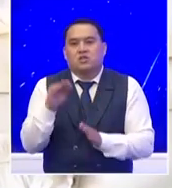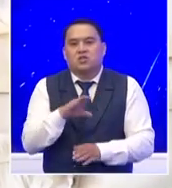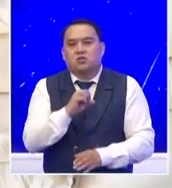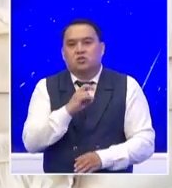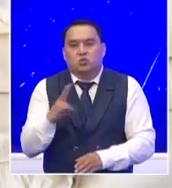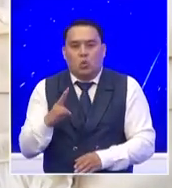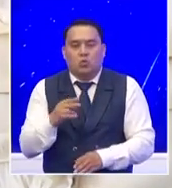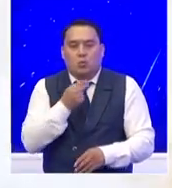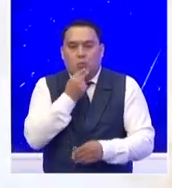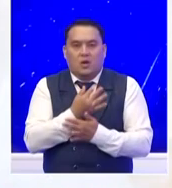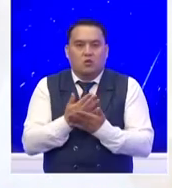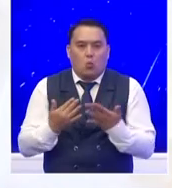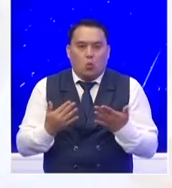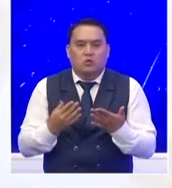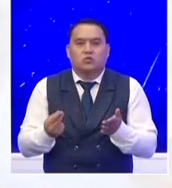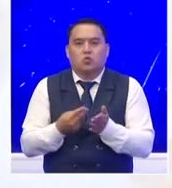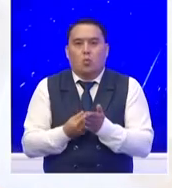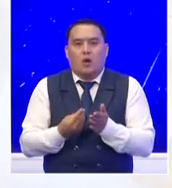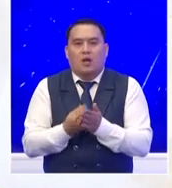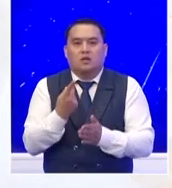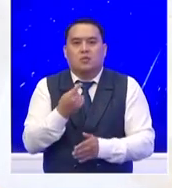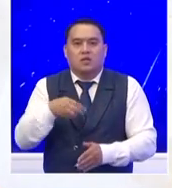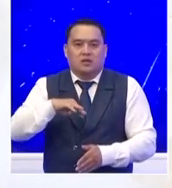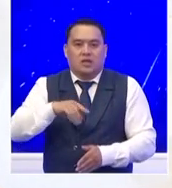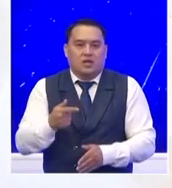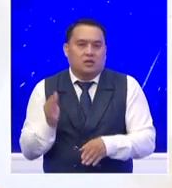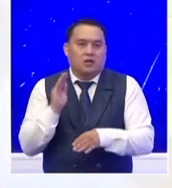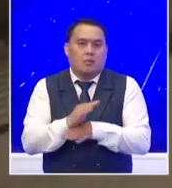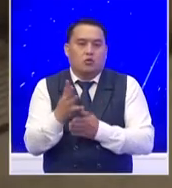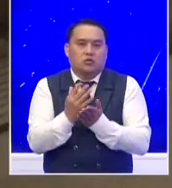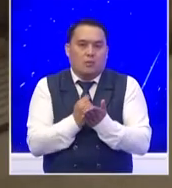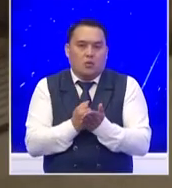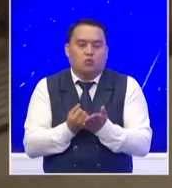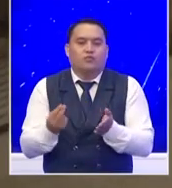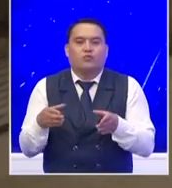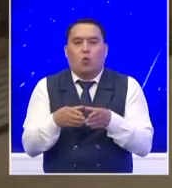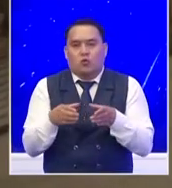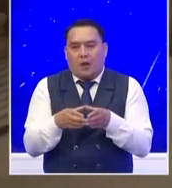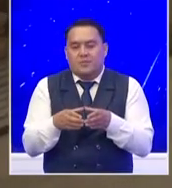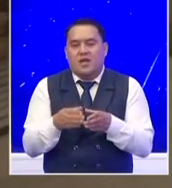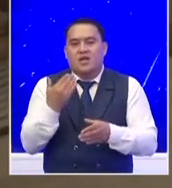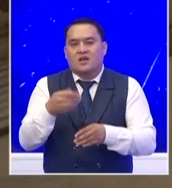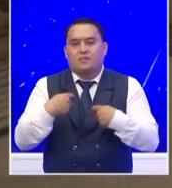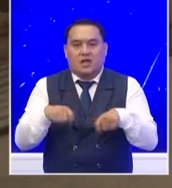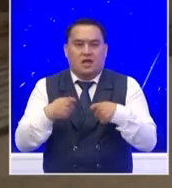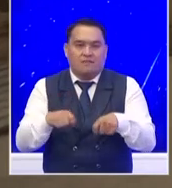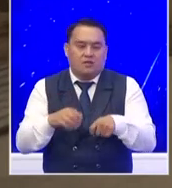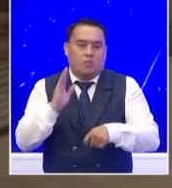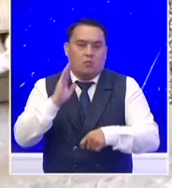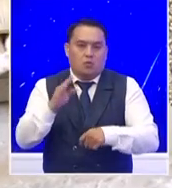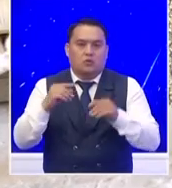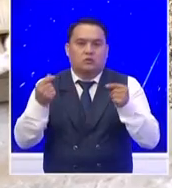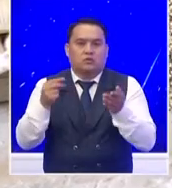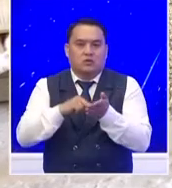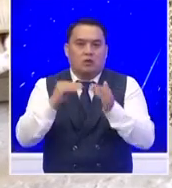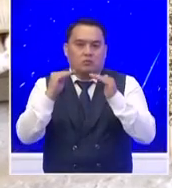социально значимых продуктов питания на сумму в 1 миллиард тенге пополнили запасы стабилизационного фонда. Их реализация будет проходить по сниженной